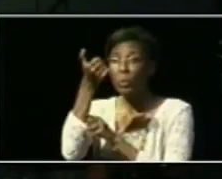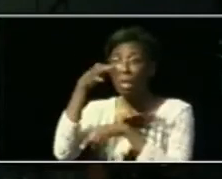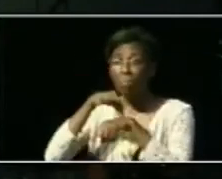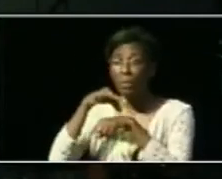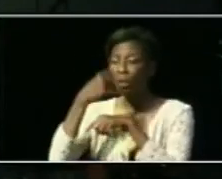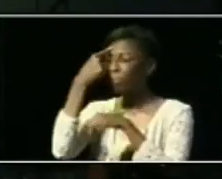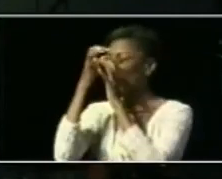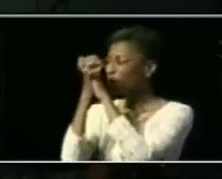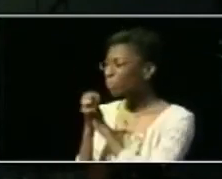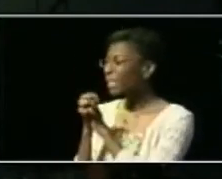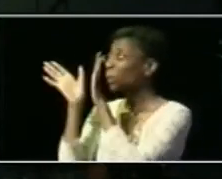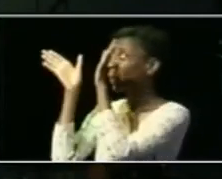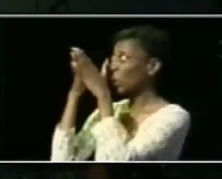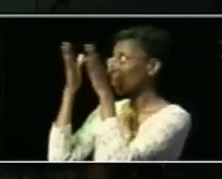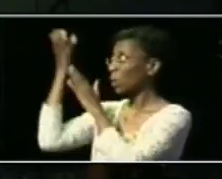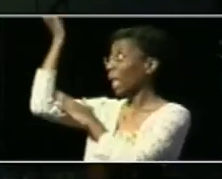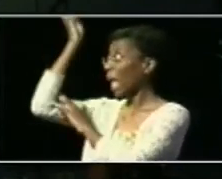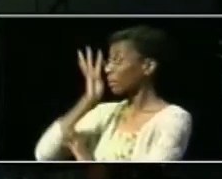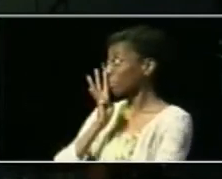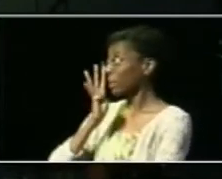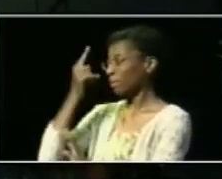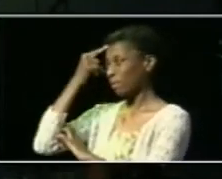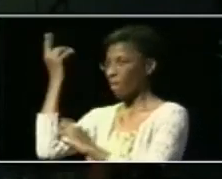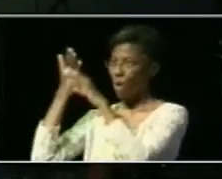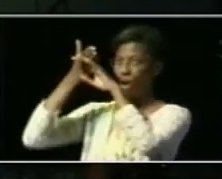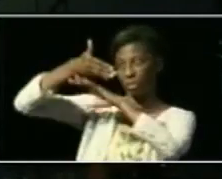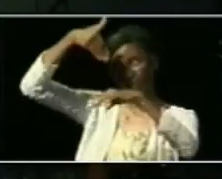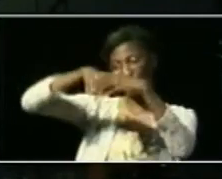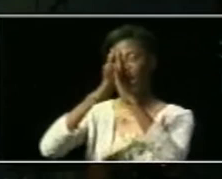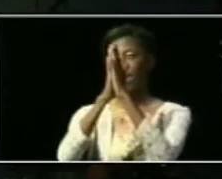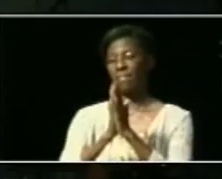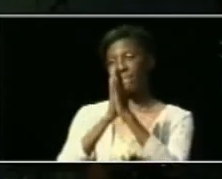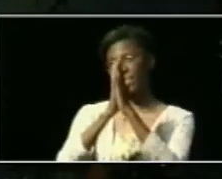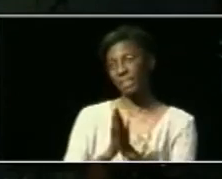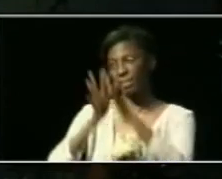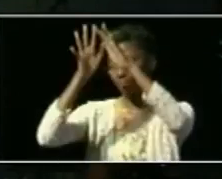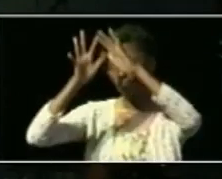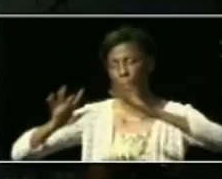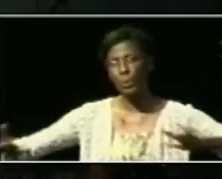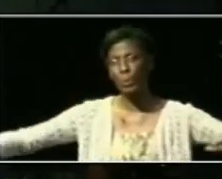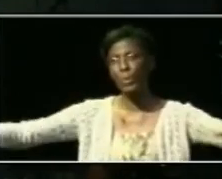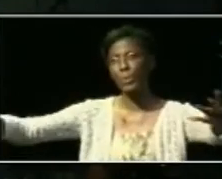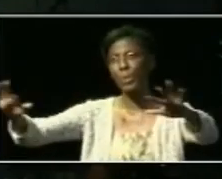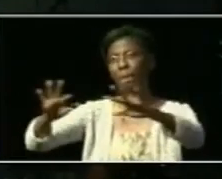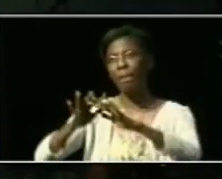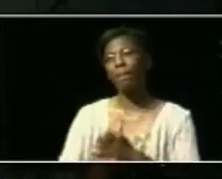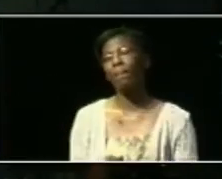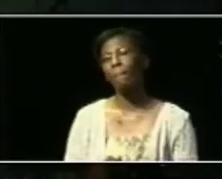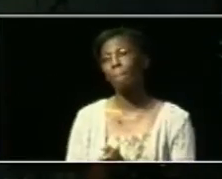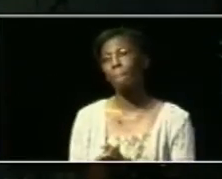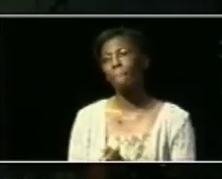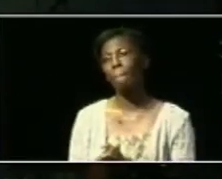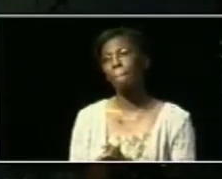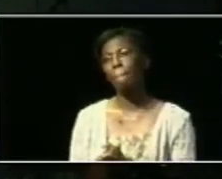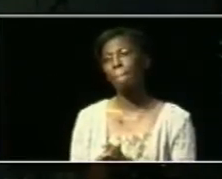upon this church. Est-ce que vous voulez pendant une minute prier que le Saint-Esprit se répande sur cette église? And then remain standing